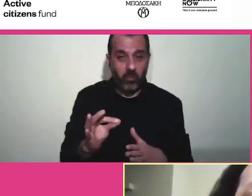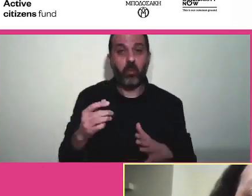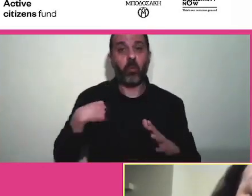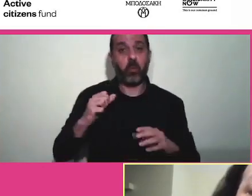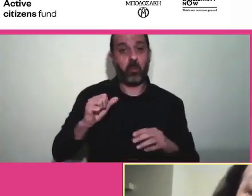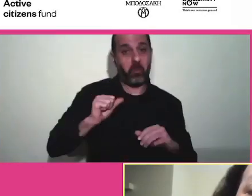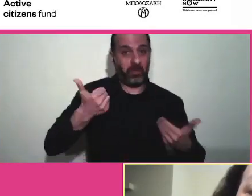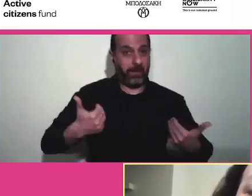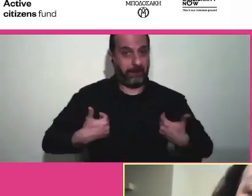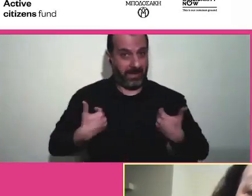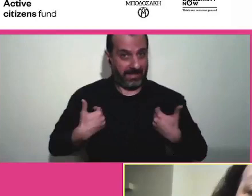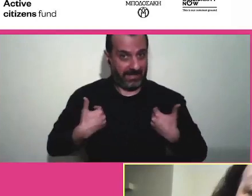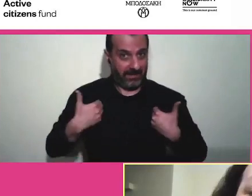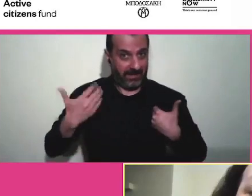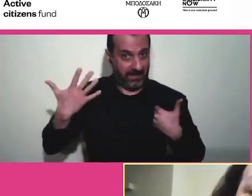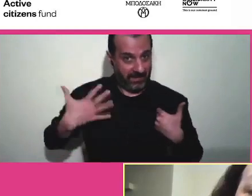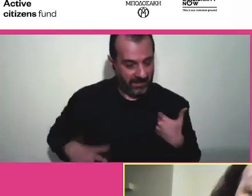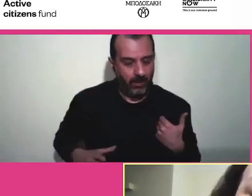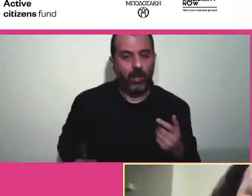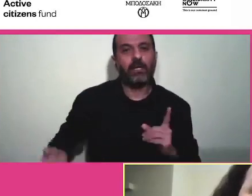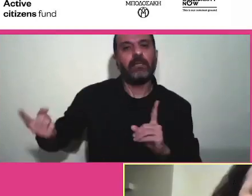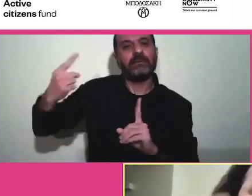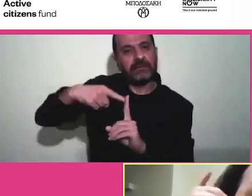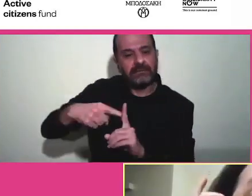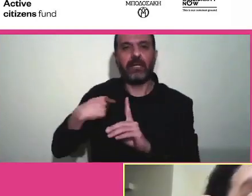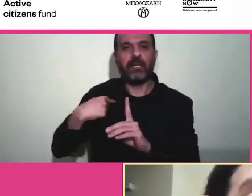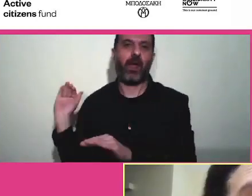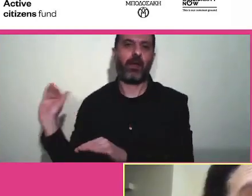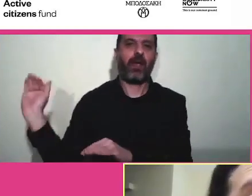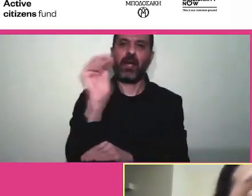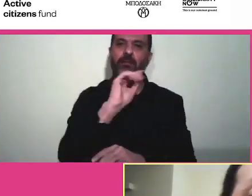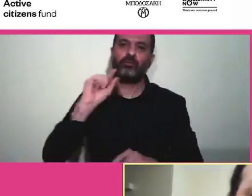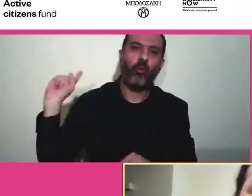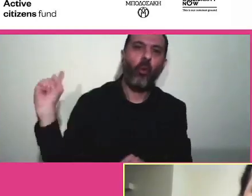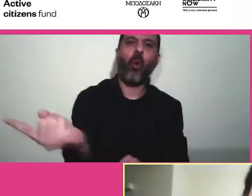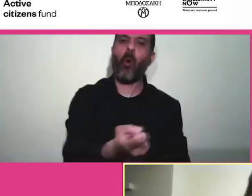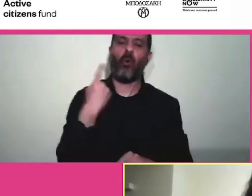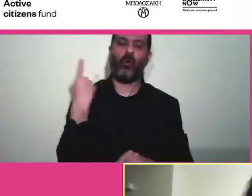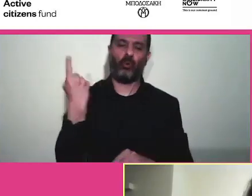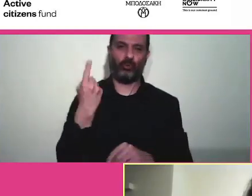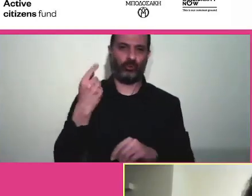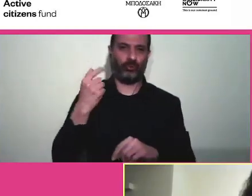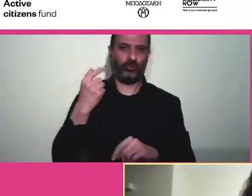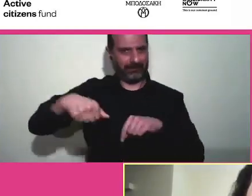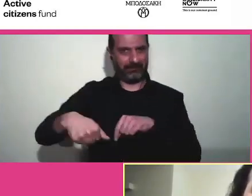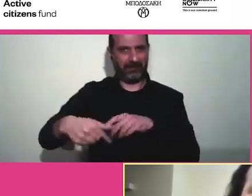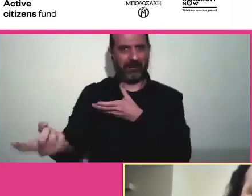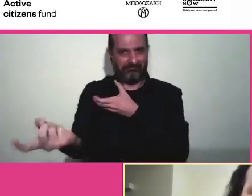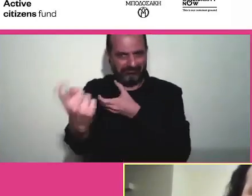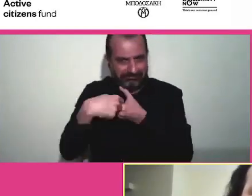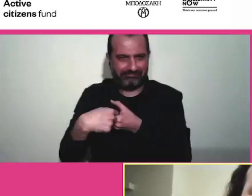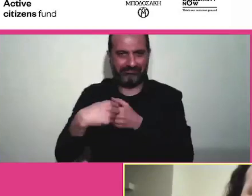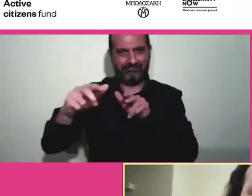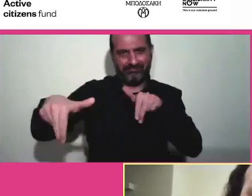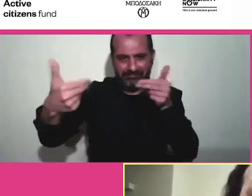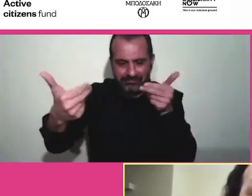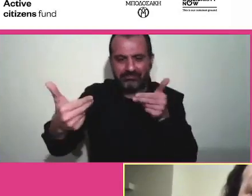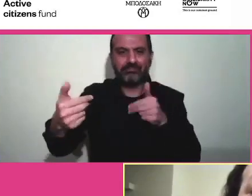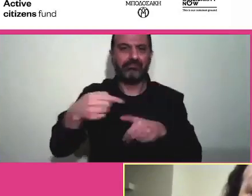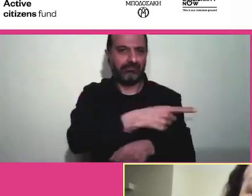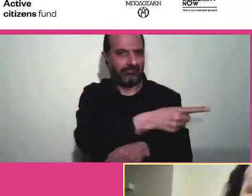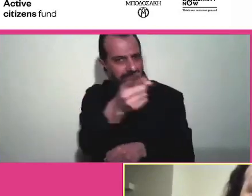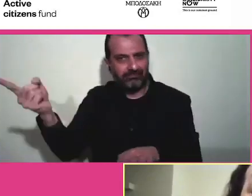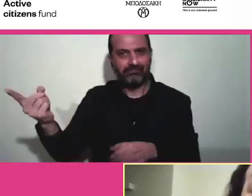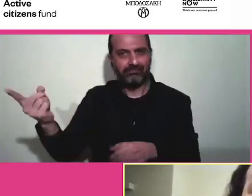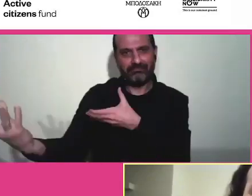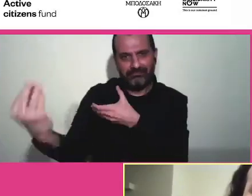παιχνίδι να καλέσω και όλους και όλες που είναι σήμερα εδώ να συμμετάσχουν σε